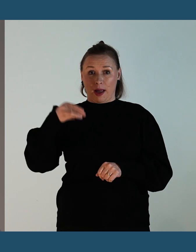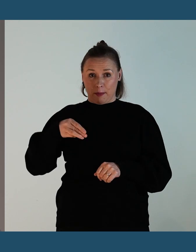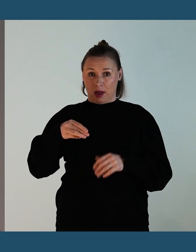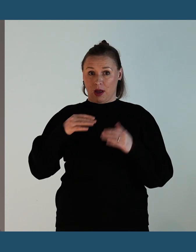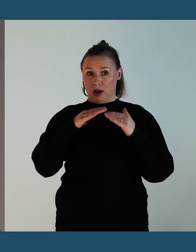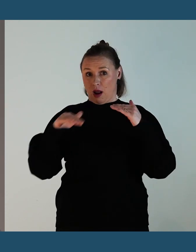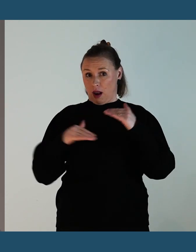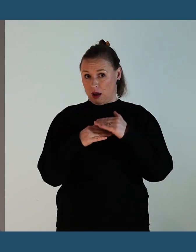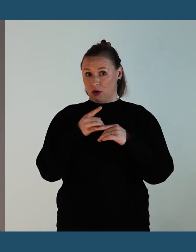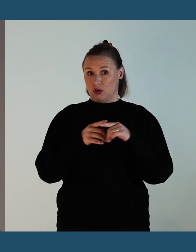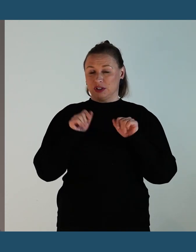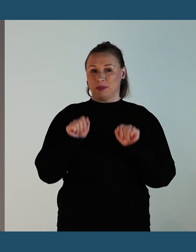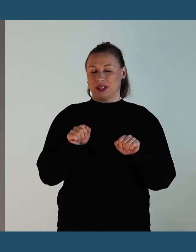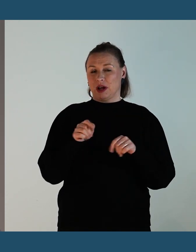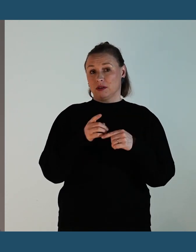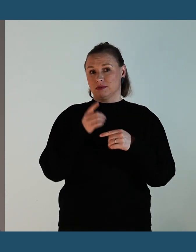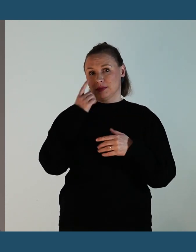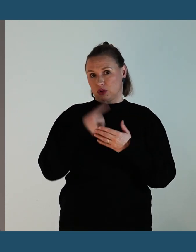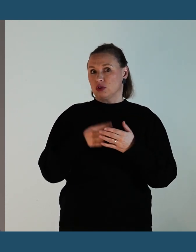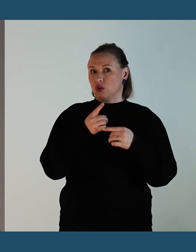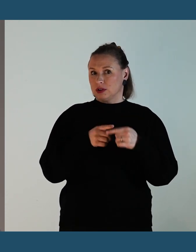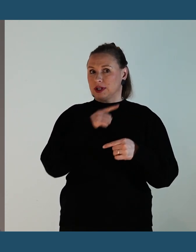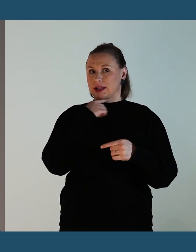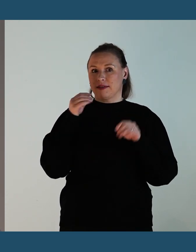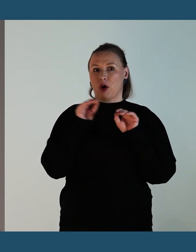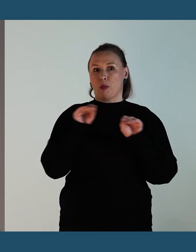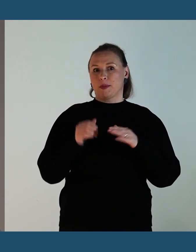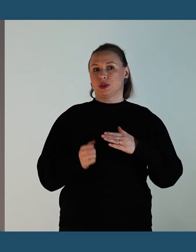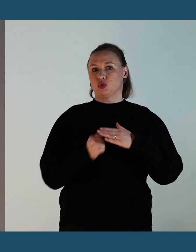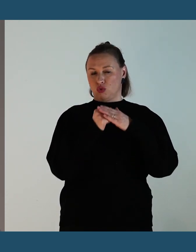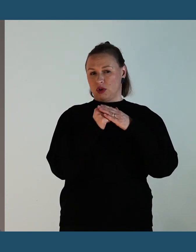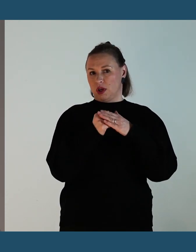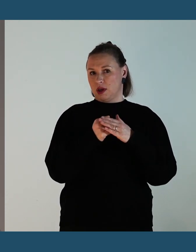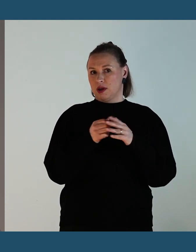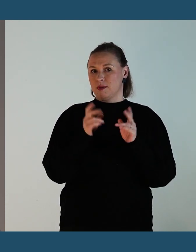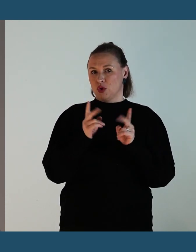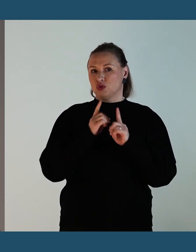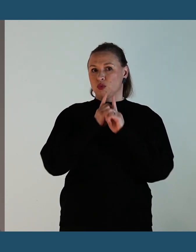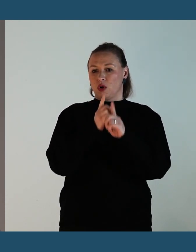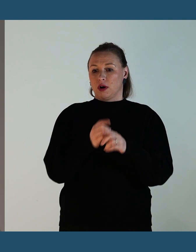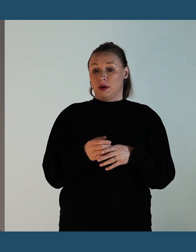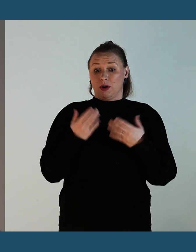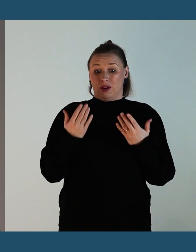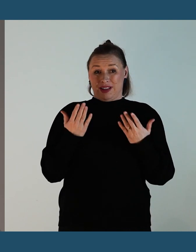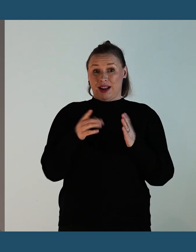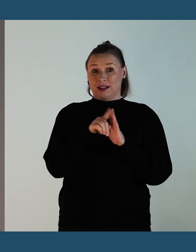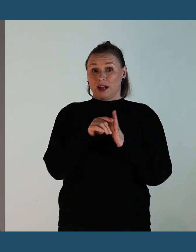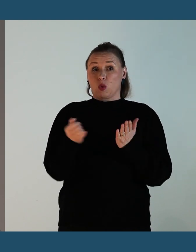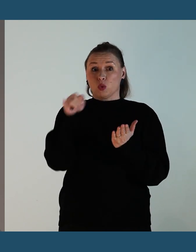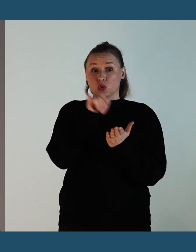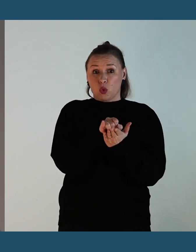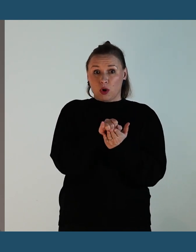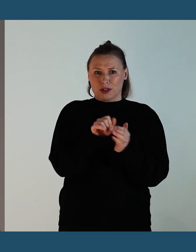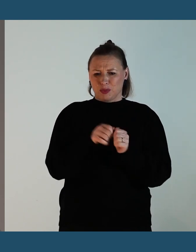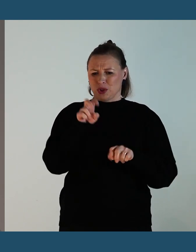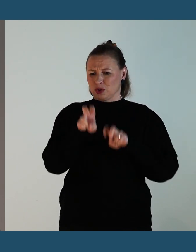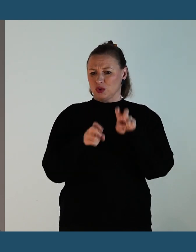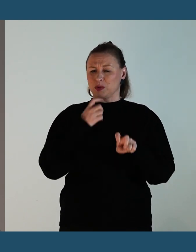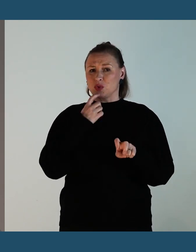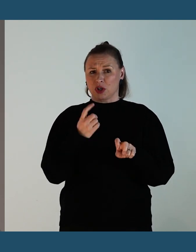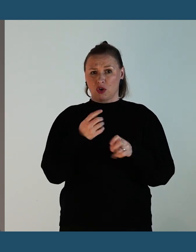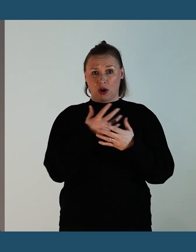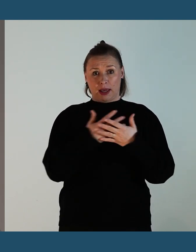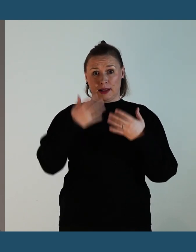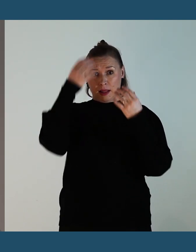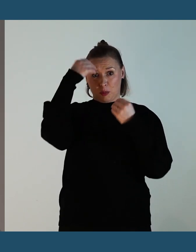se oppimisen tuki mukaan. Ja jos mietitään, että se on noin 6 kuukautta ja tutkimusten mukaan kielten oppiminen vie sen